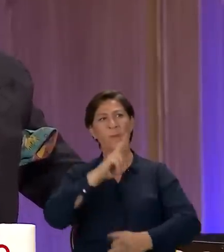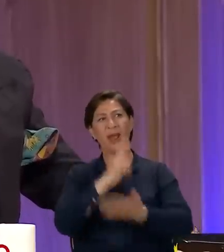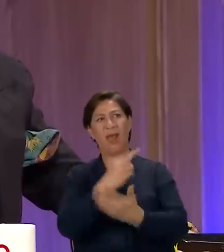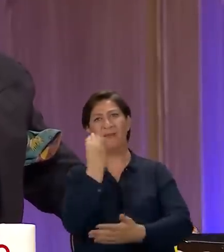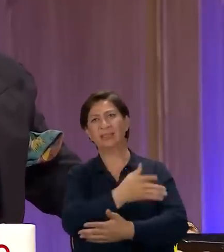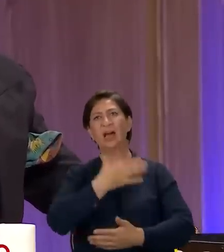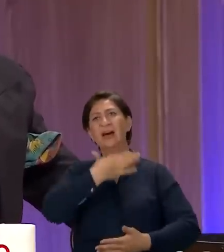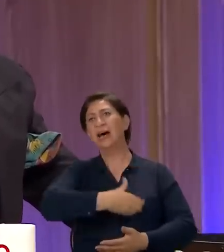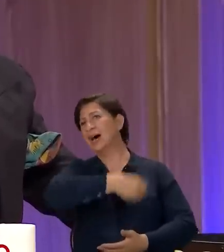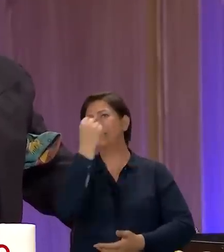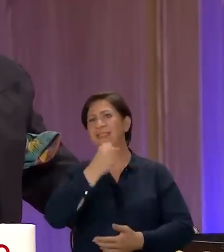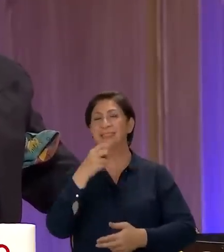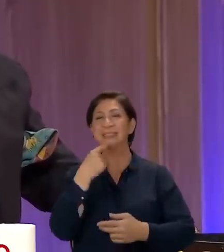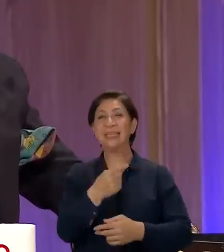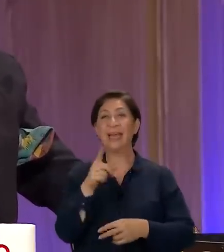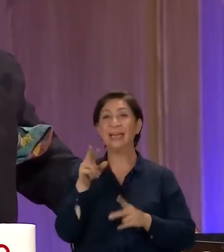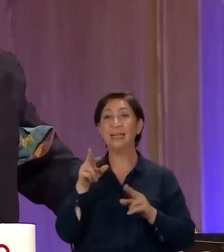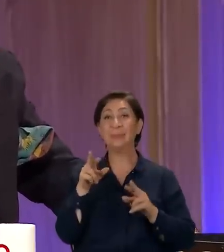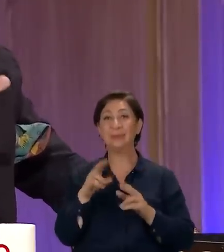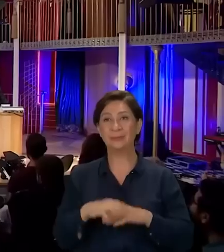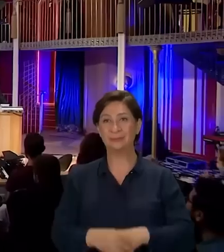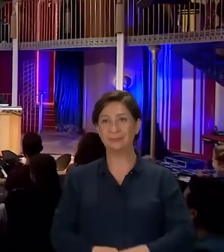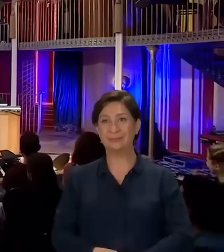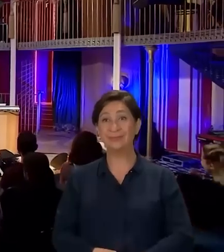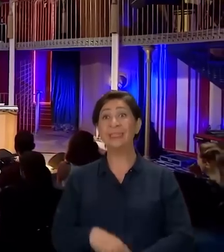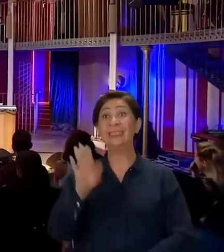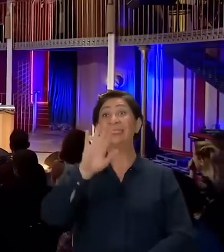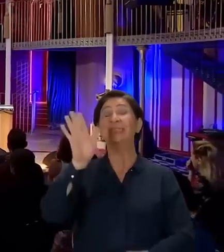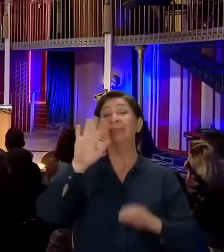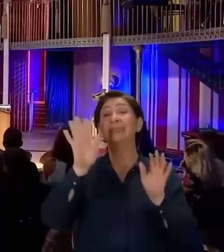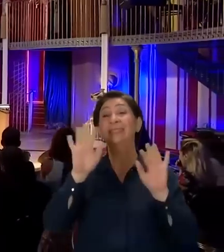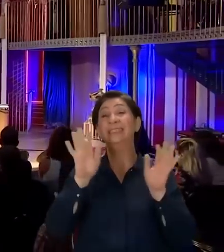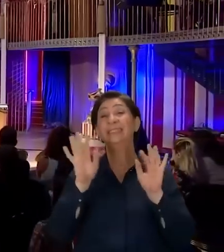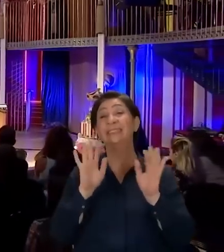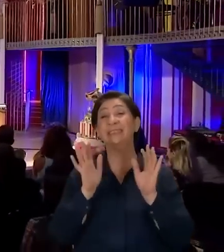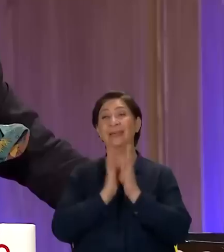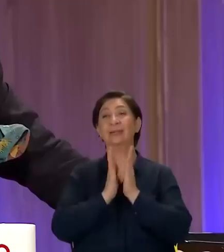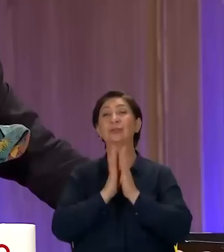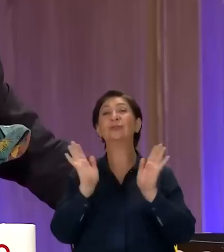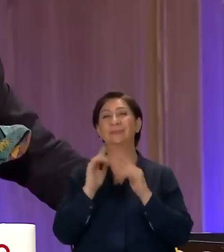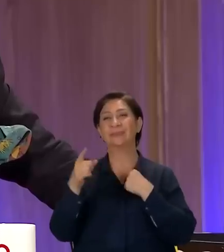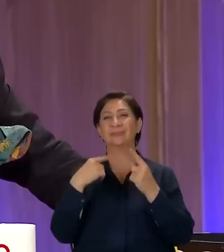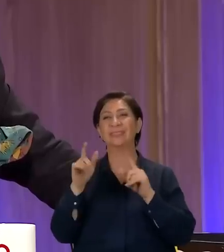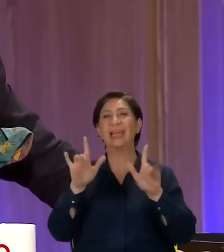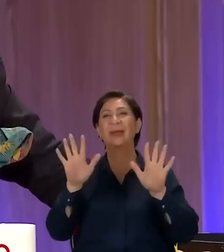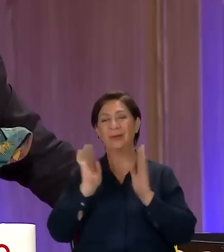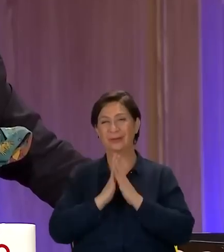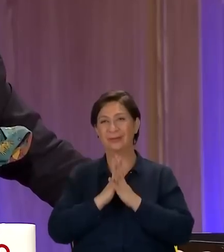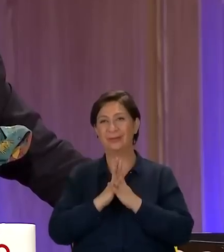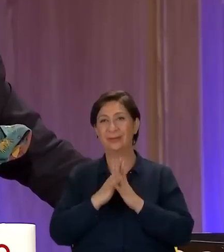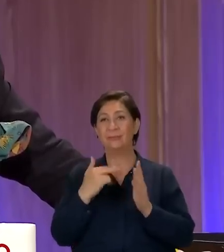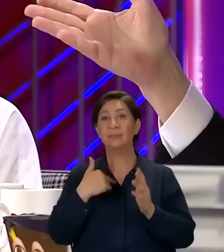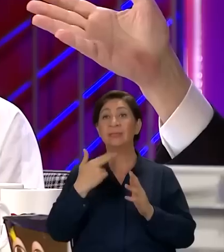edildin. Asın bunu. Ya. Neyse alkışlamayın. Öyle. Evde oturuyoruz. Birbirimizi mi alkışlıyoruz evde? Gerek yok alkışlamaya. Evet. Ben Seda